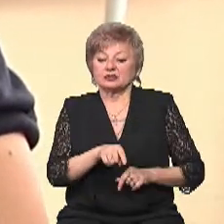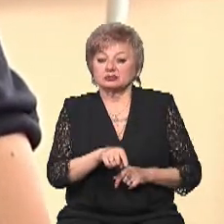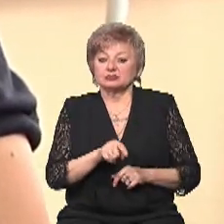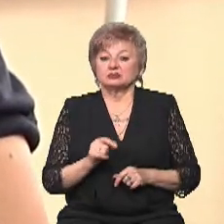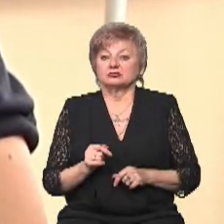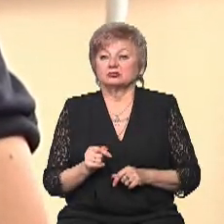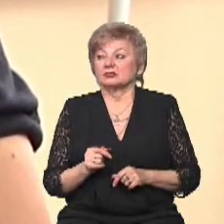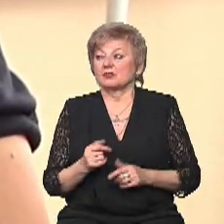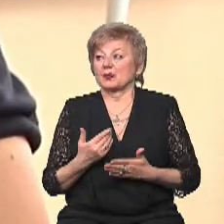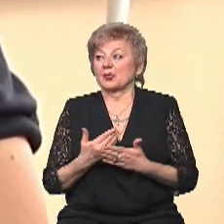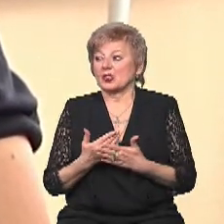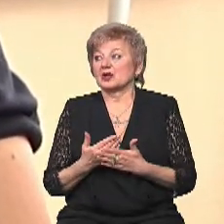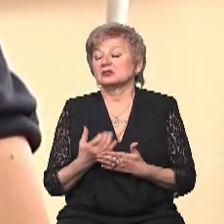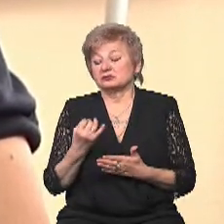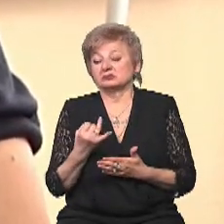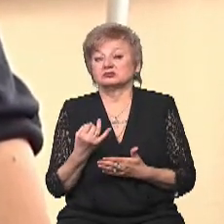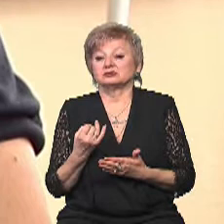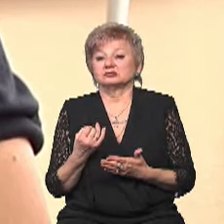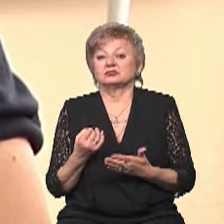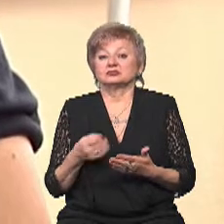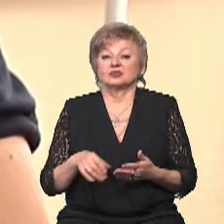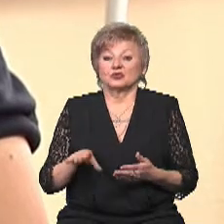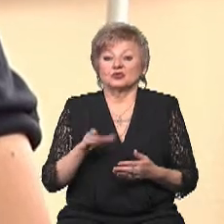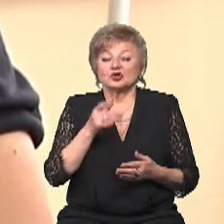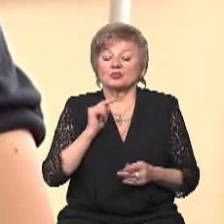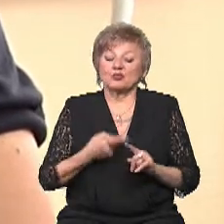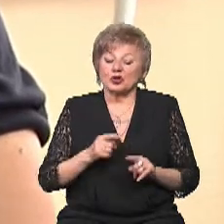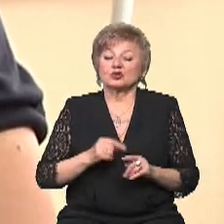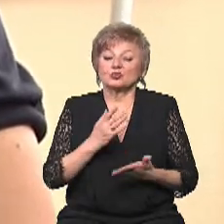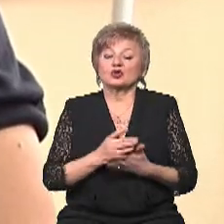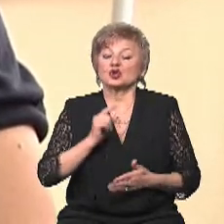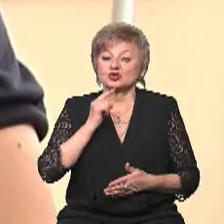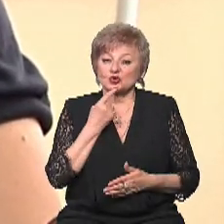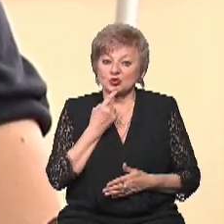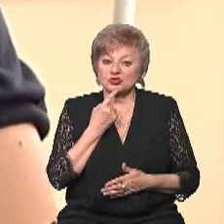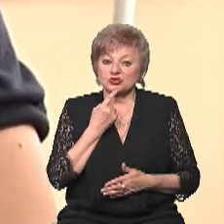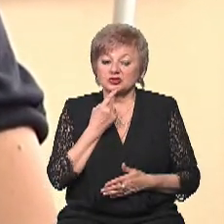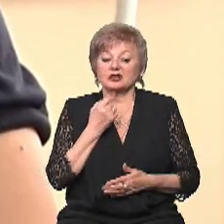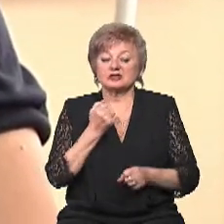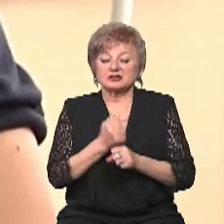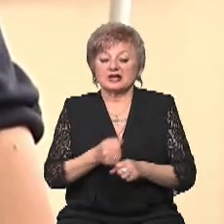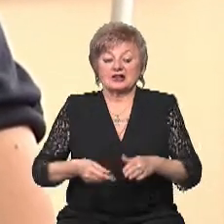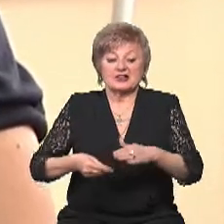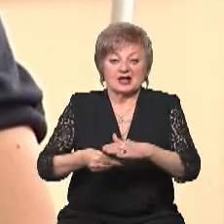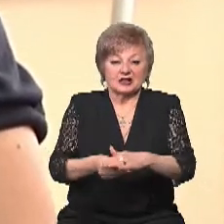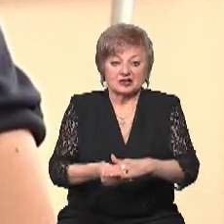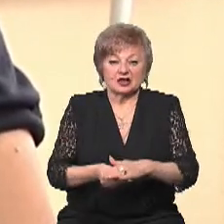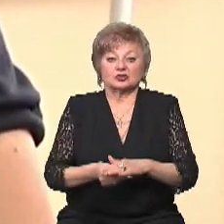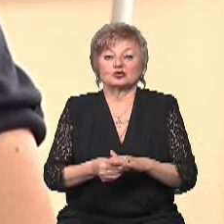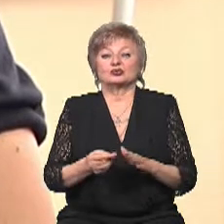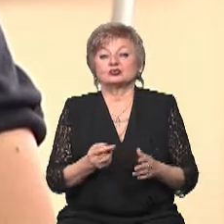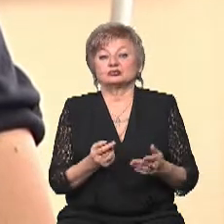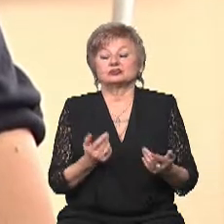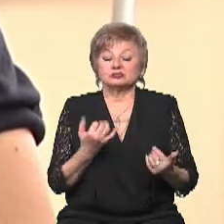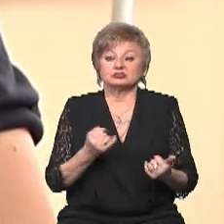видят этого человека, и как бы с этим определенные сложности. Он получает одну большую закладку, потом рассовывают эти маленькие закладки